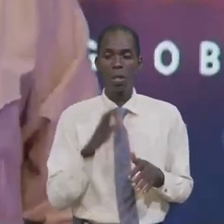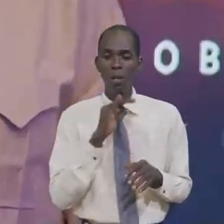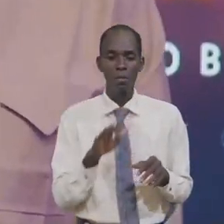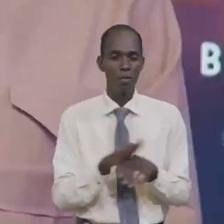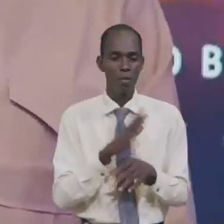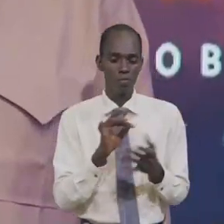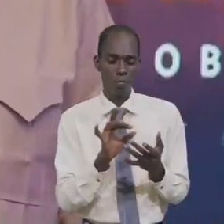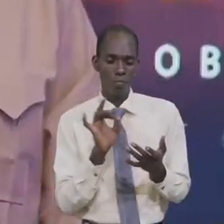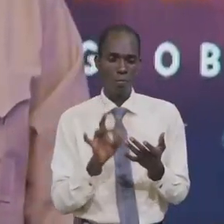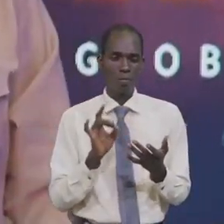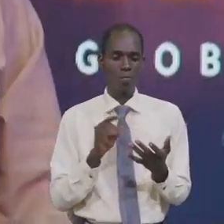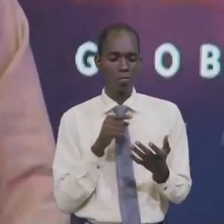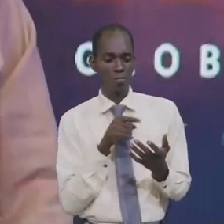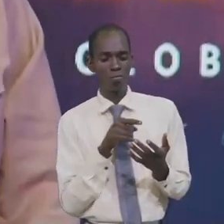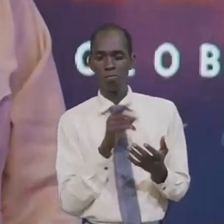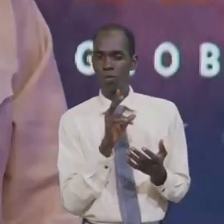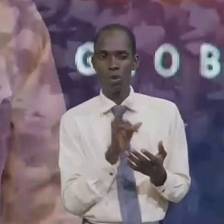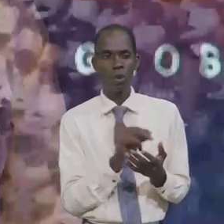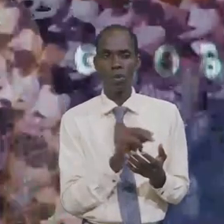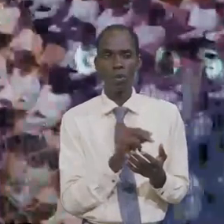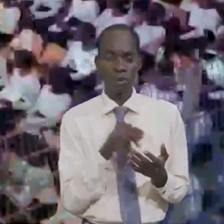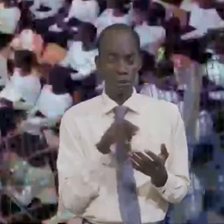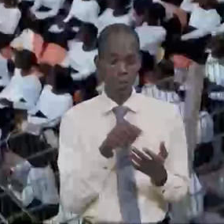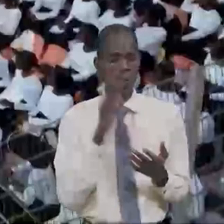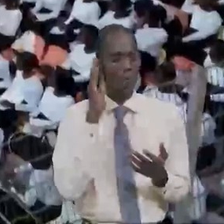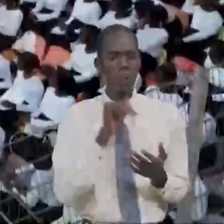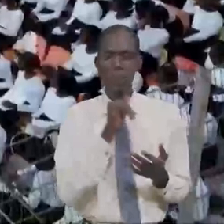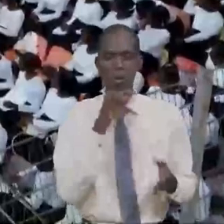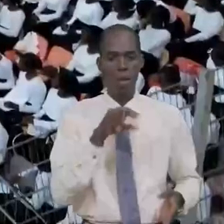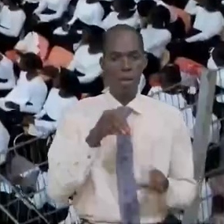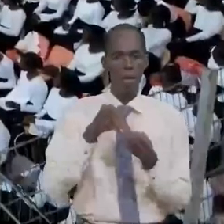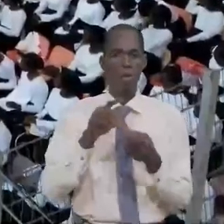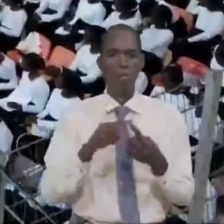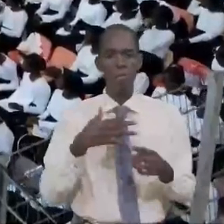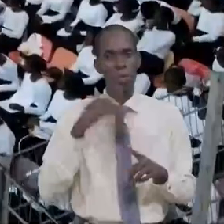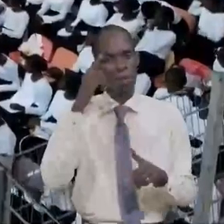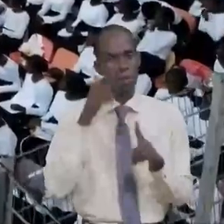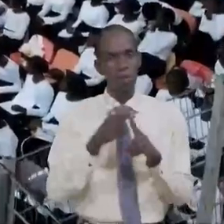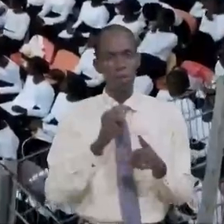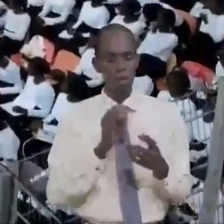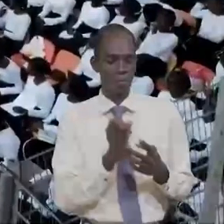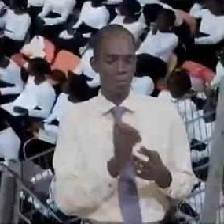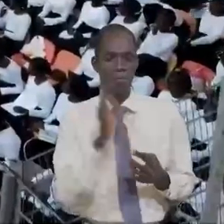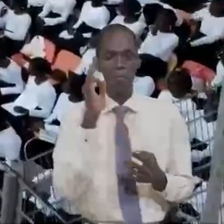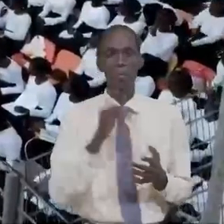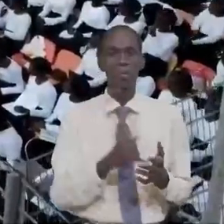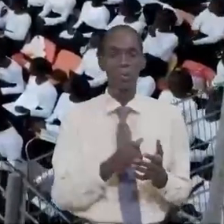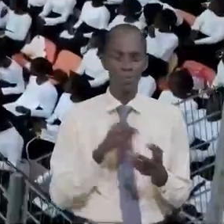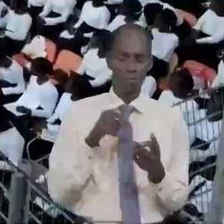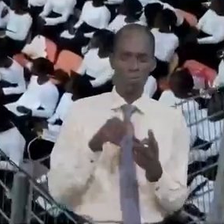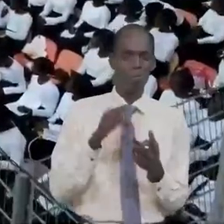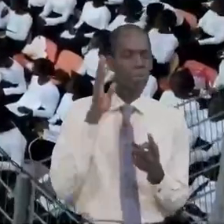y a n'ajoutera pas mes objectifs je mets ça de côté ceci ne va pas me